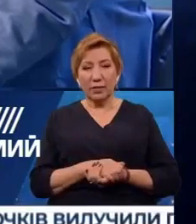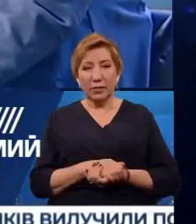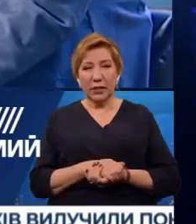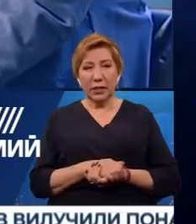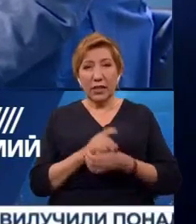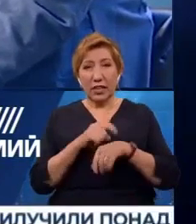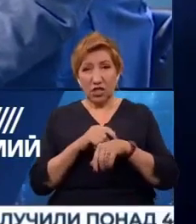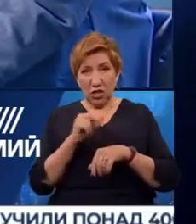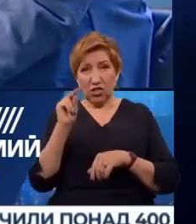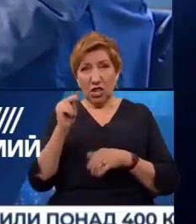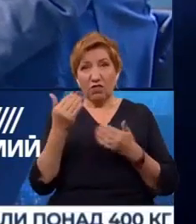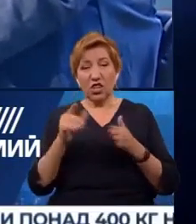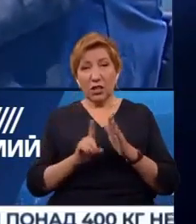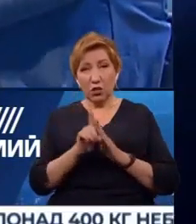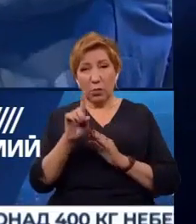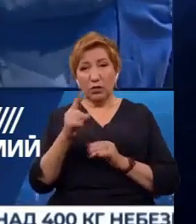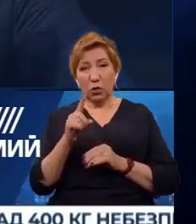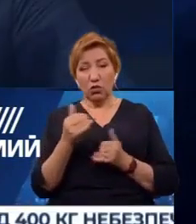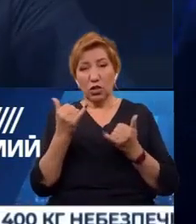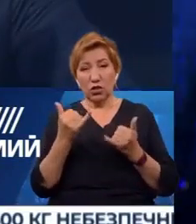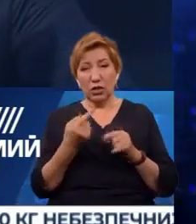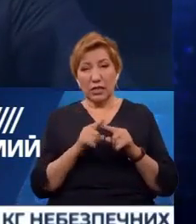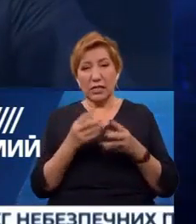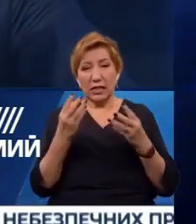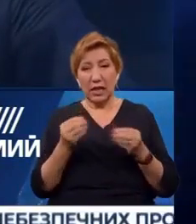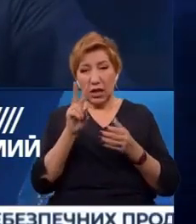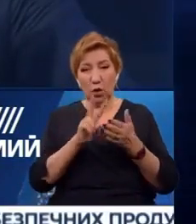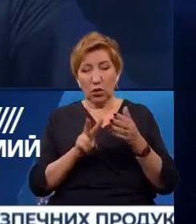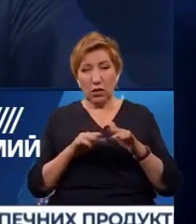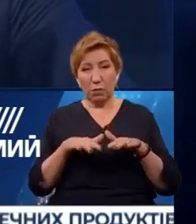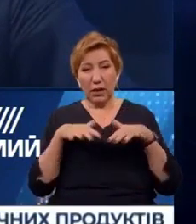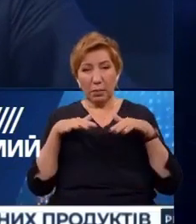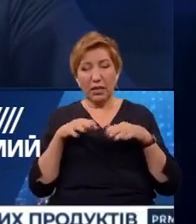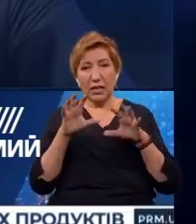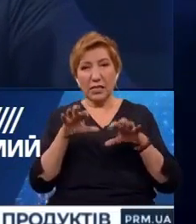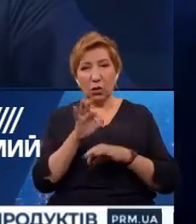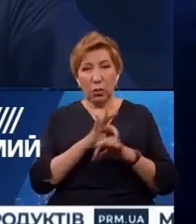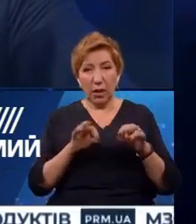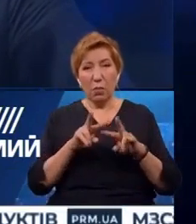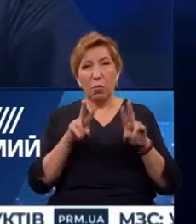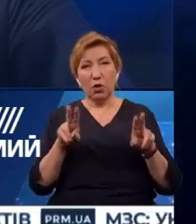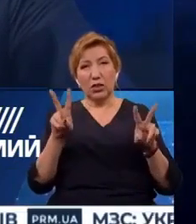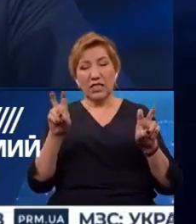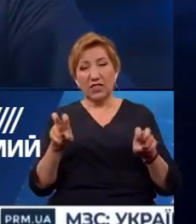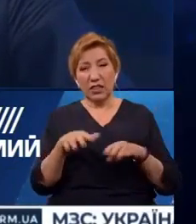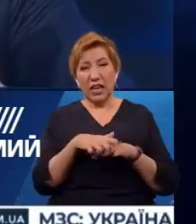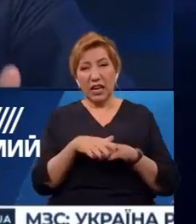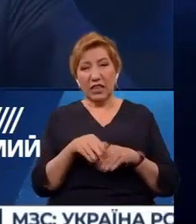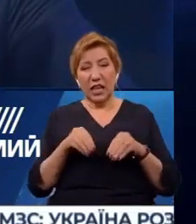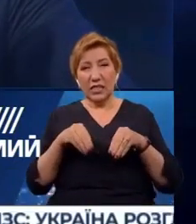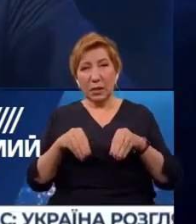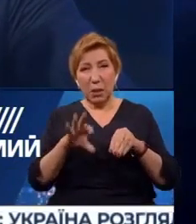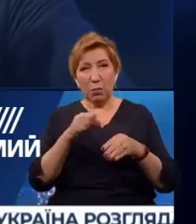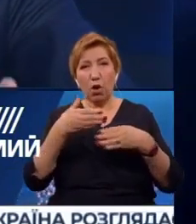Час ще насправді наступив, тому що сьогодні оцей день розгляду в парламенті законопроекту про так званий ринок земель, насправді